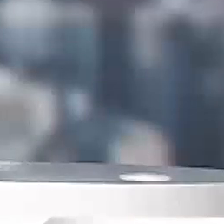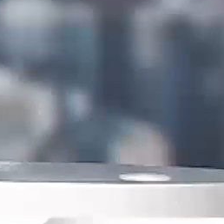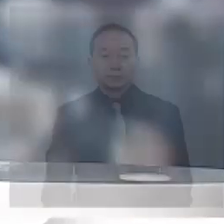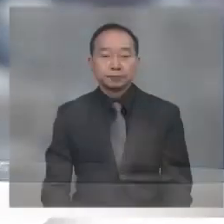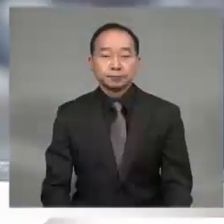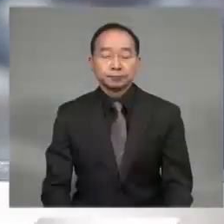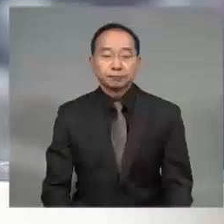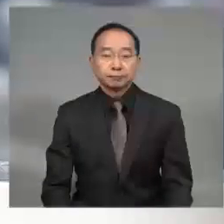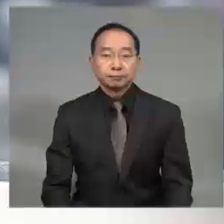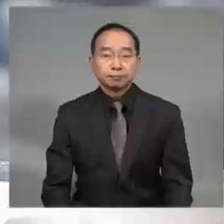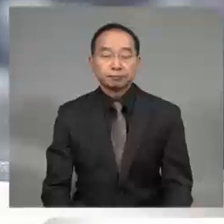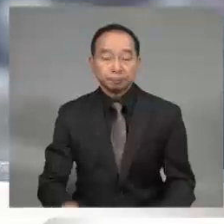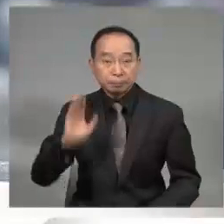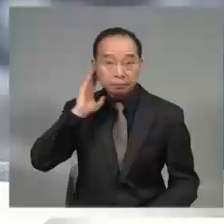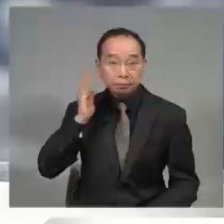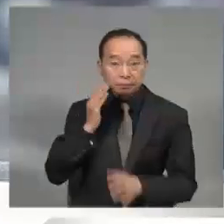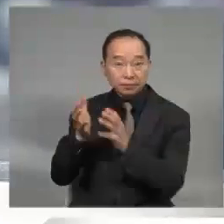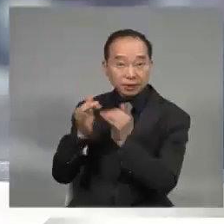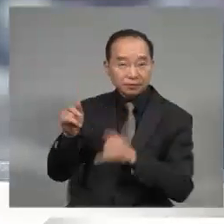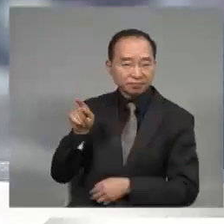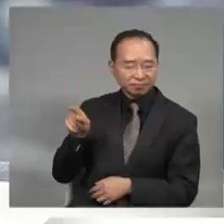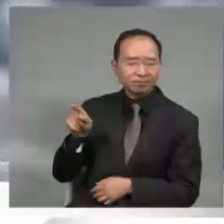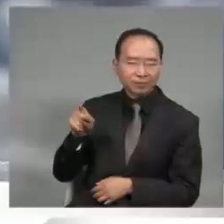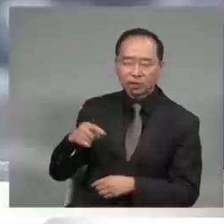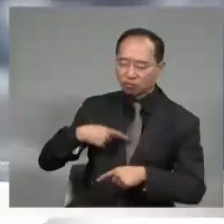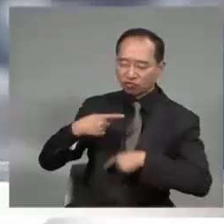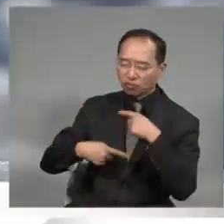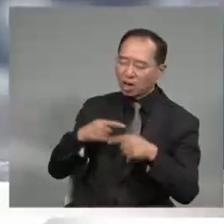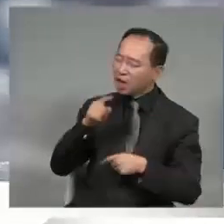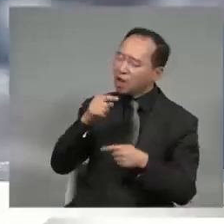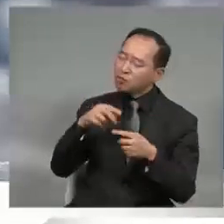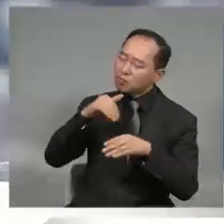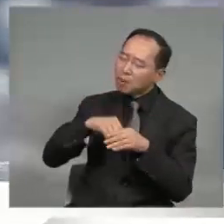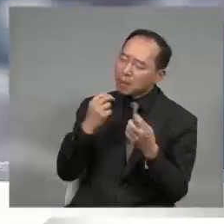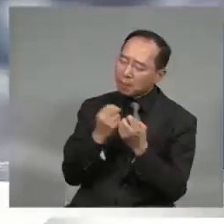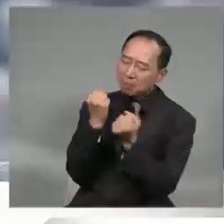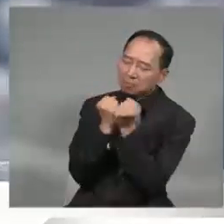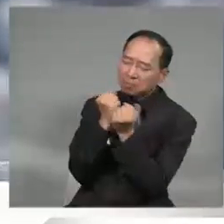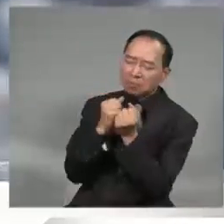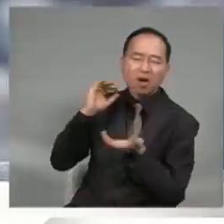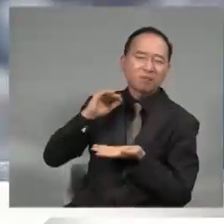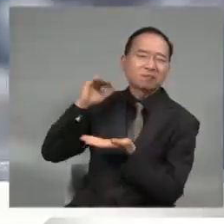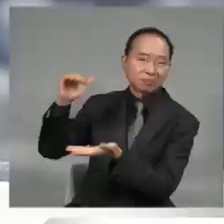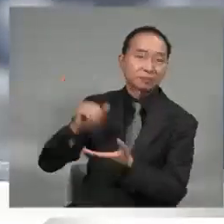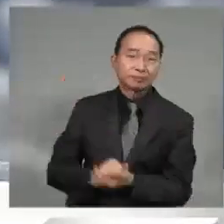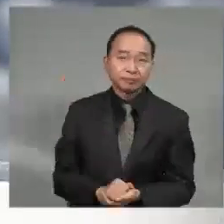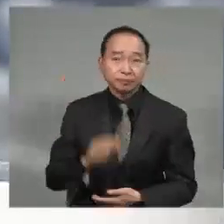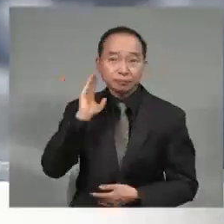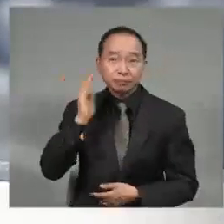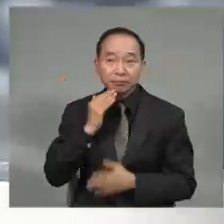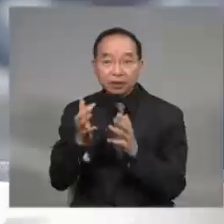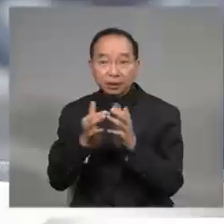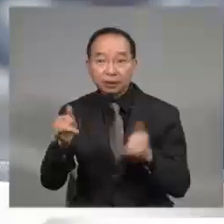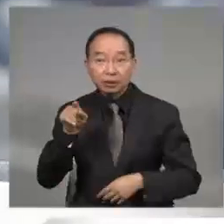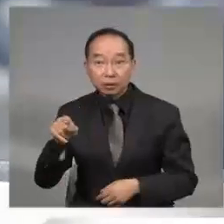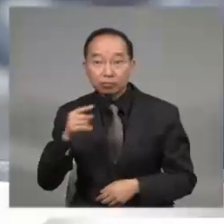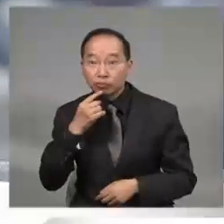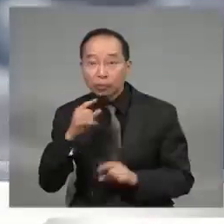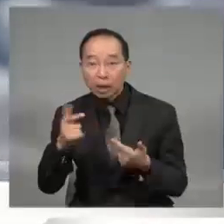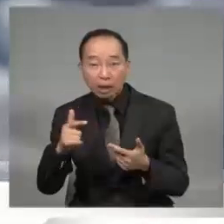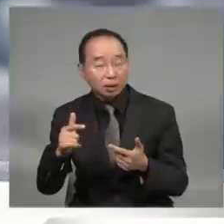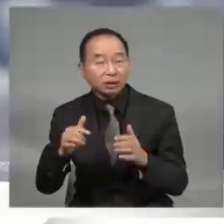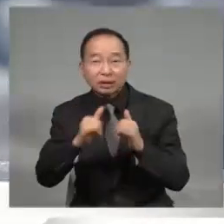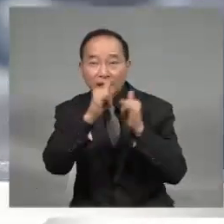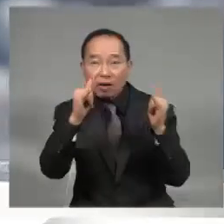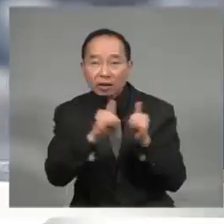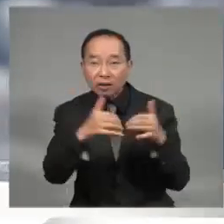네, 청각장애 선거인을 위한 수어 안내 영상 함께 보셨는데요. 이렇게 청각장애 선거인뿐만 아니라 사회적 약자